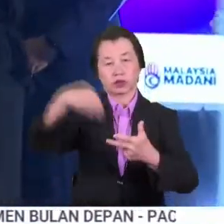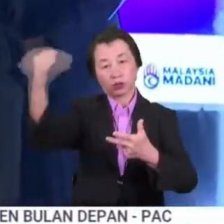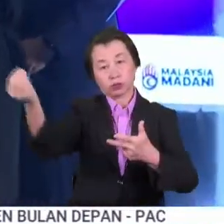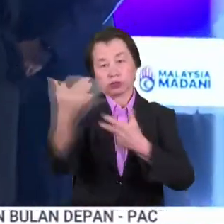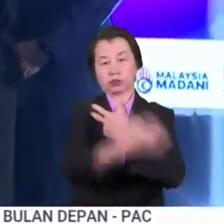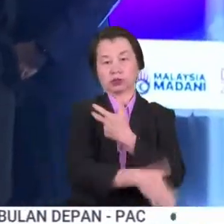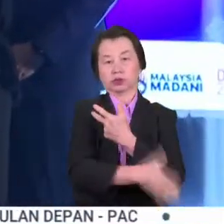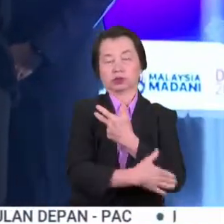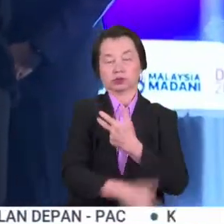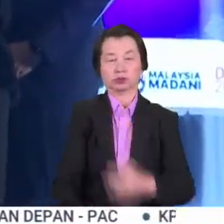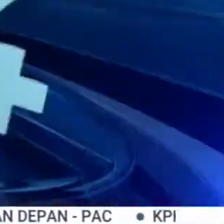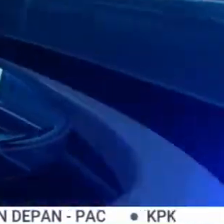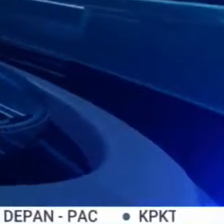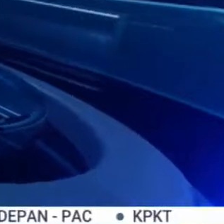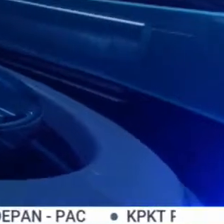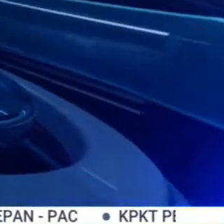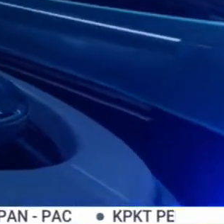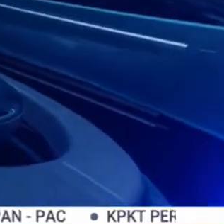negara.